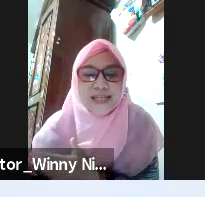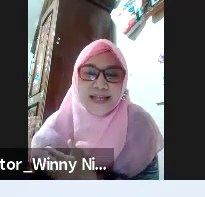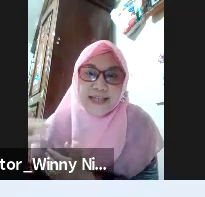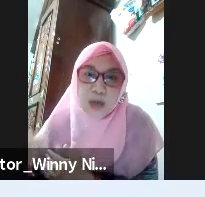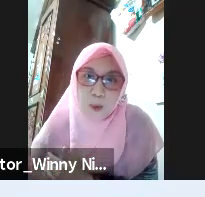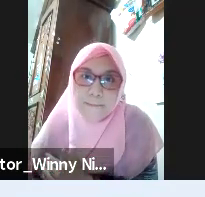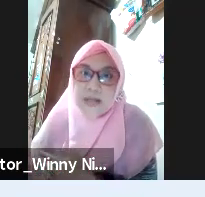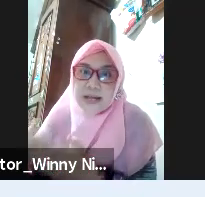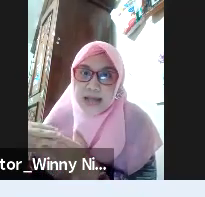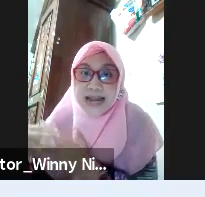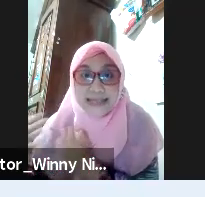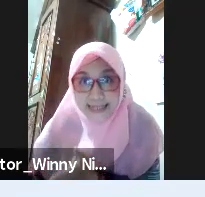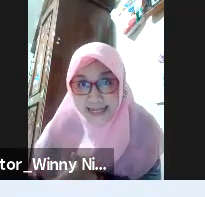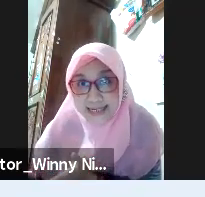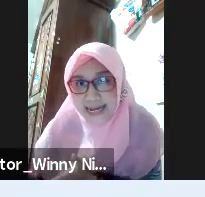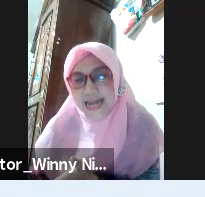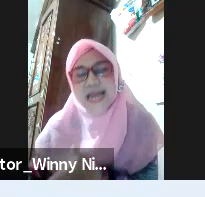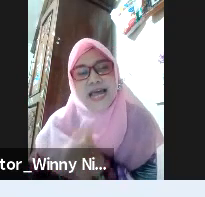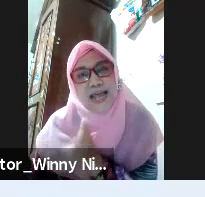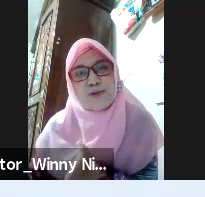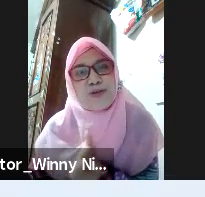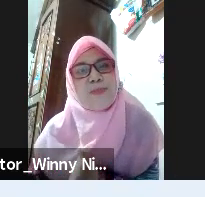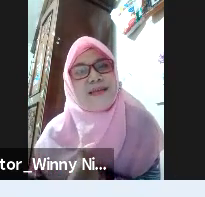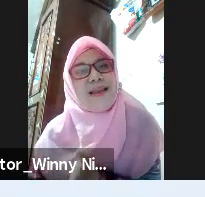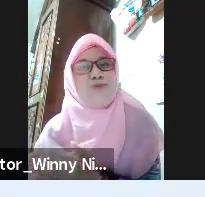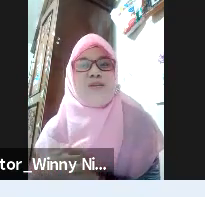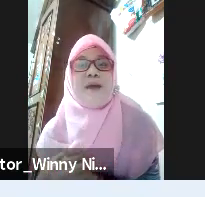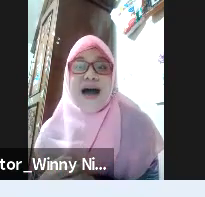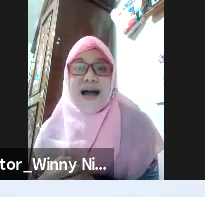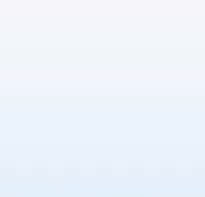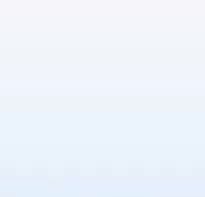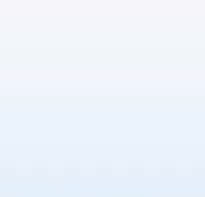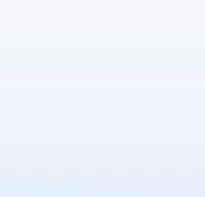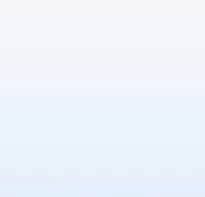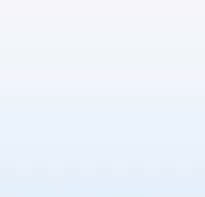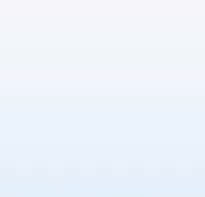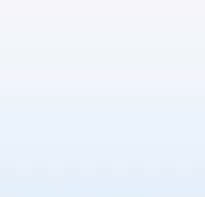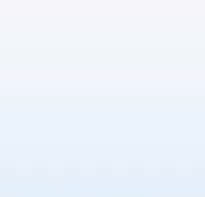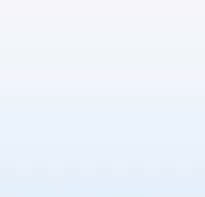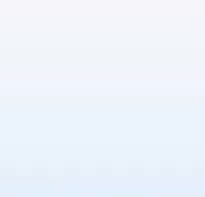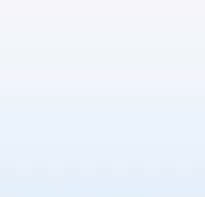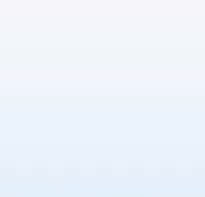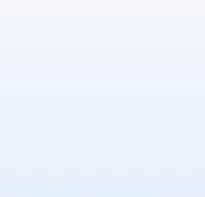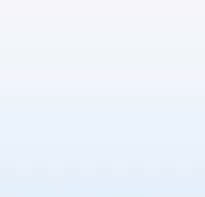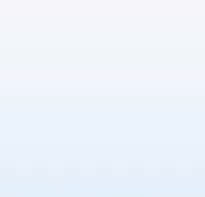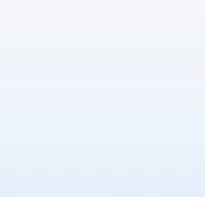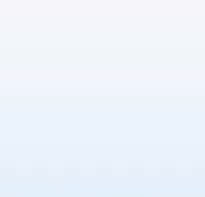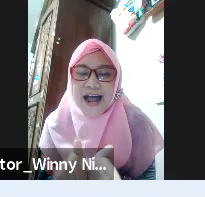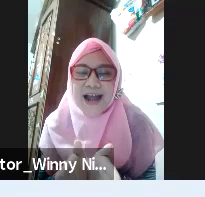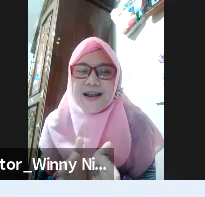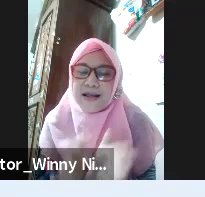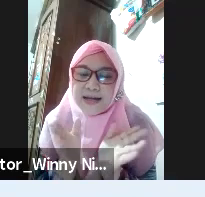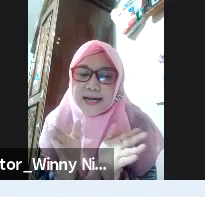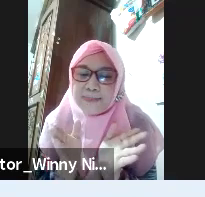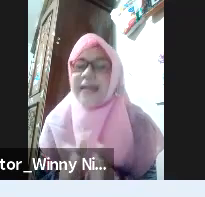jadwal nanti ditanya jawab, ada sesinya sendiri, itu sudah bisa langsung dibahas. Jadi boleh diketik ya Bapak Ibu,